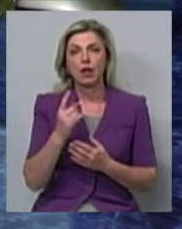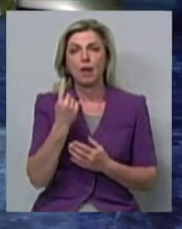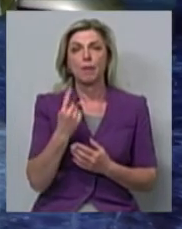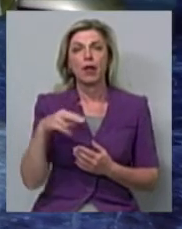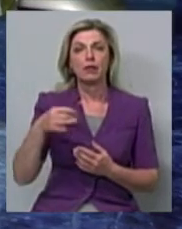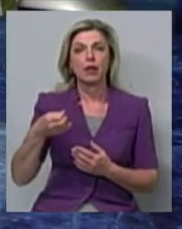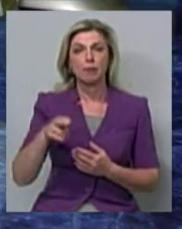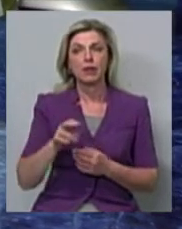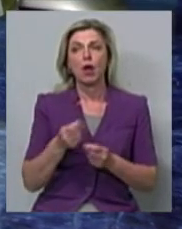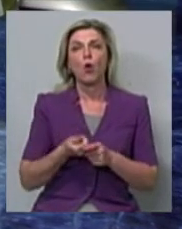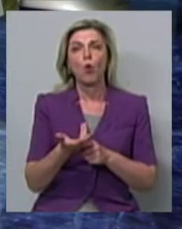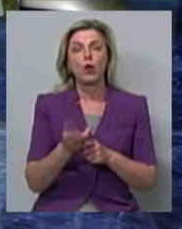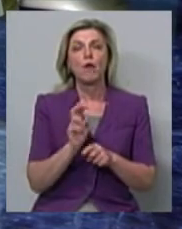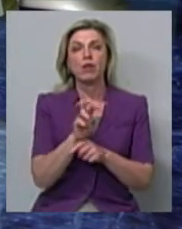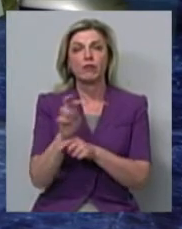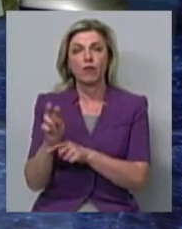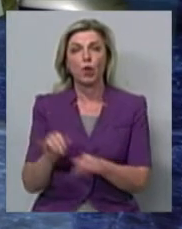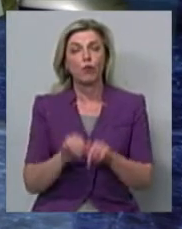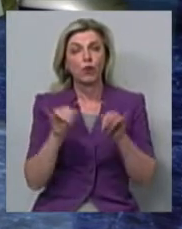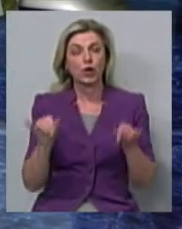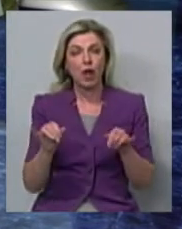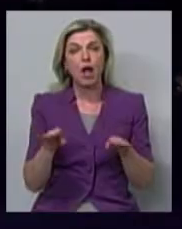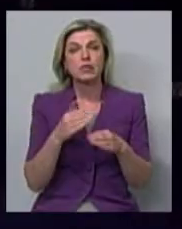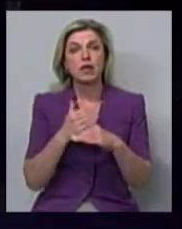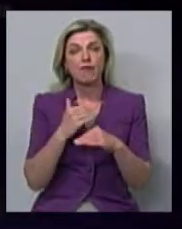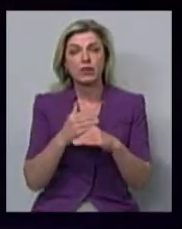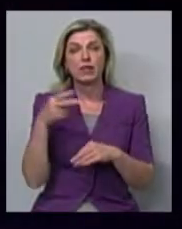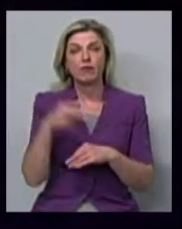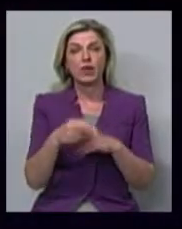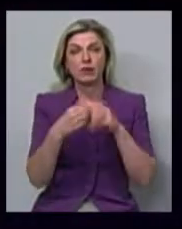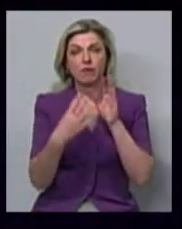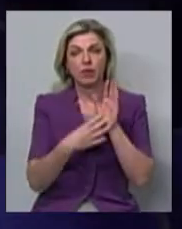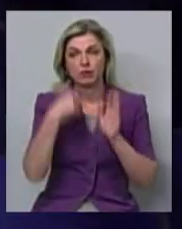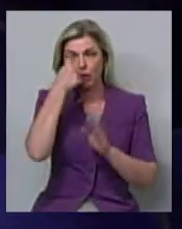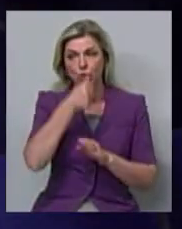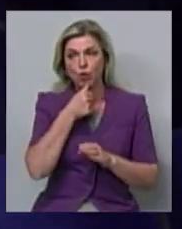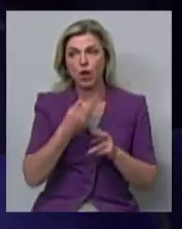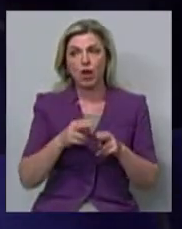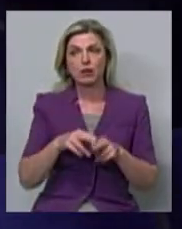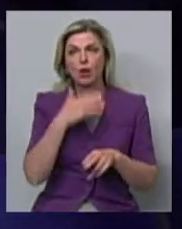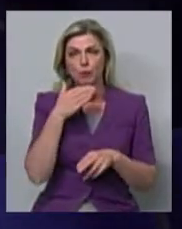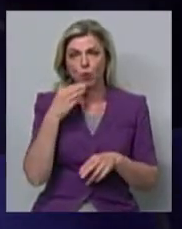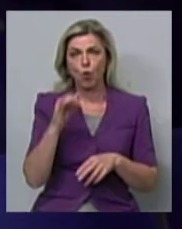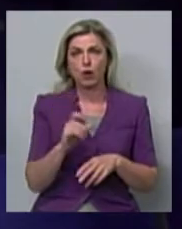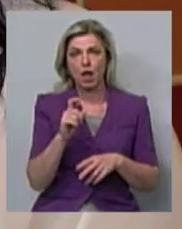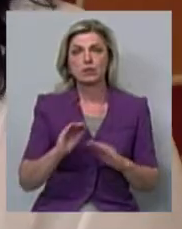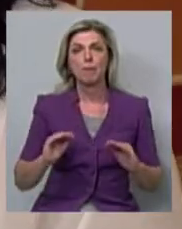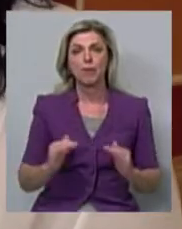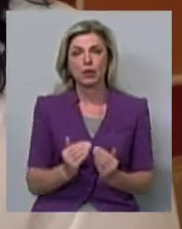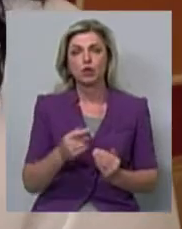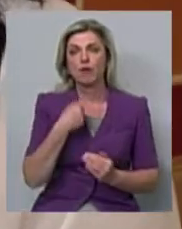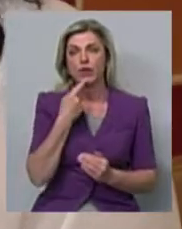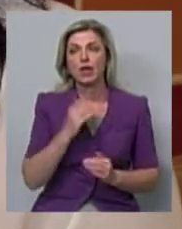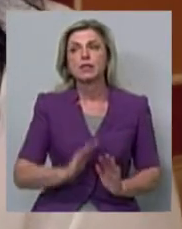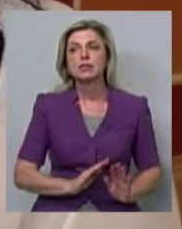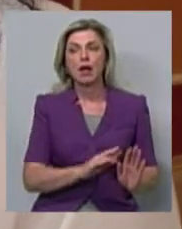кількість відвідувачів зростає. Але в порівнянні з 2019 роком ця цифра в рази менша, говорить Оксана Ширенко, заступниця